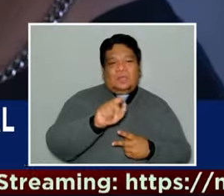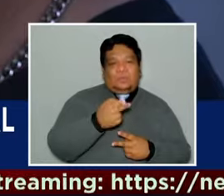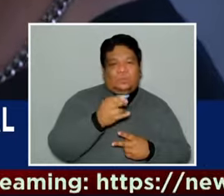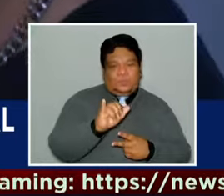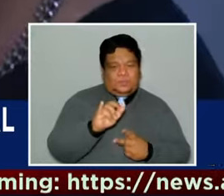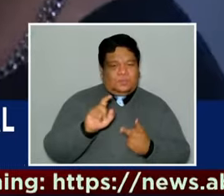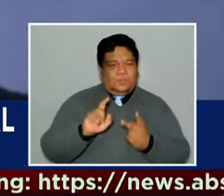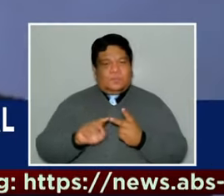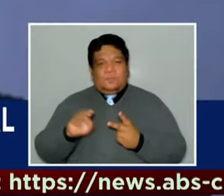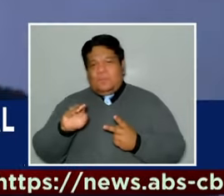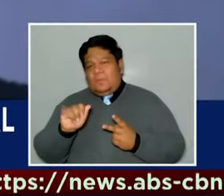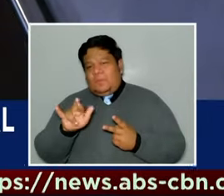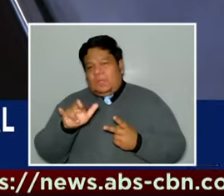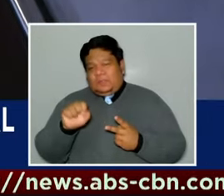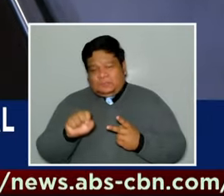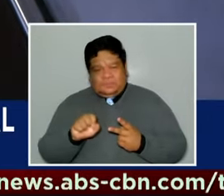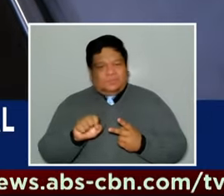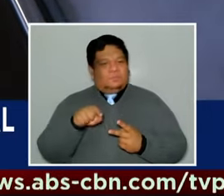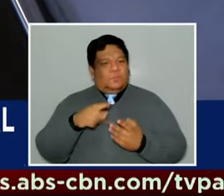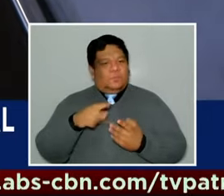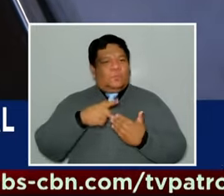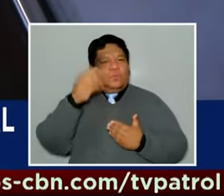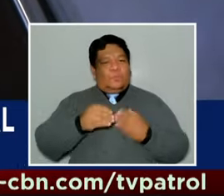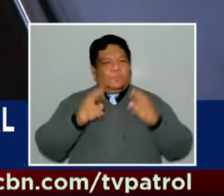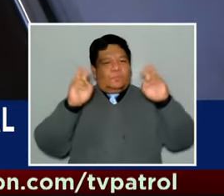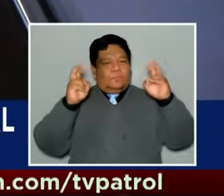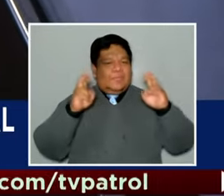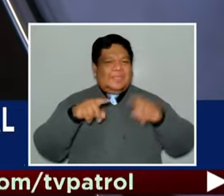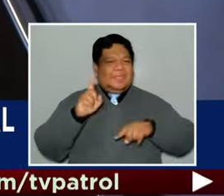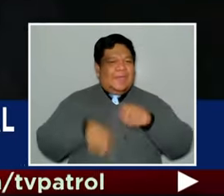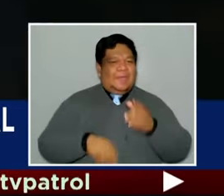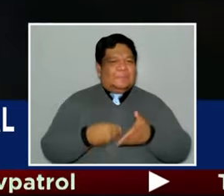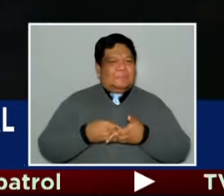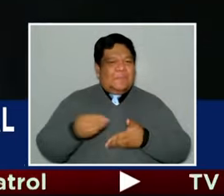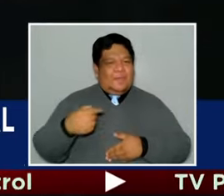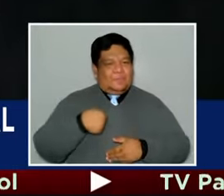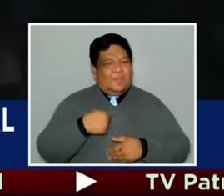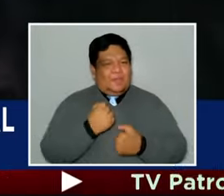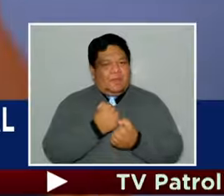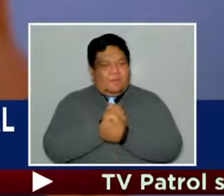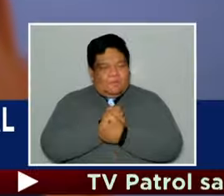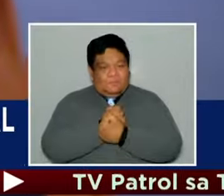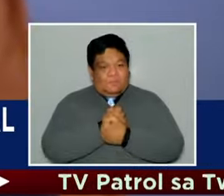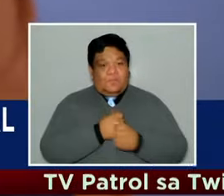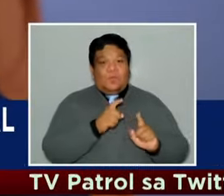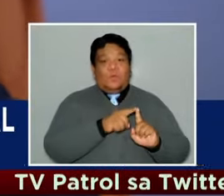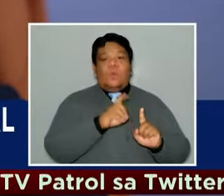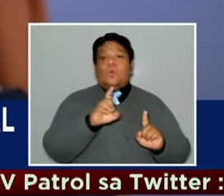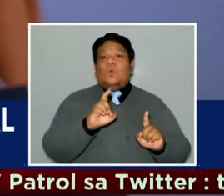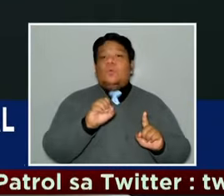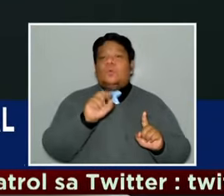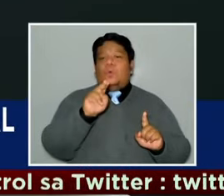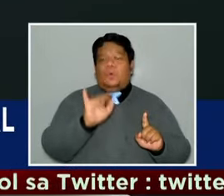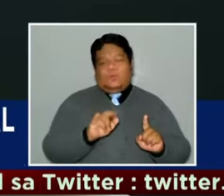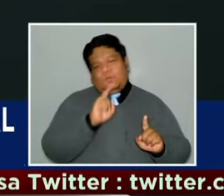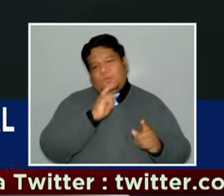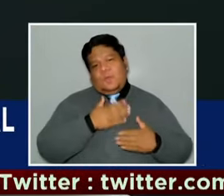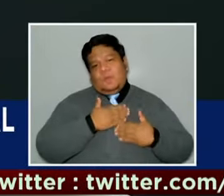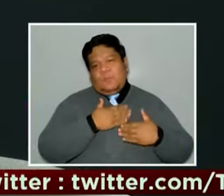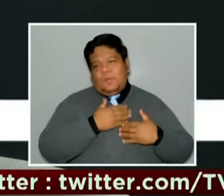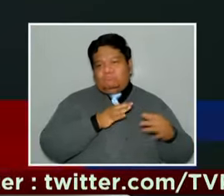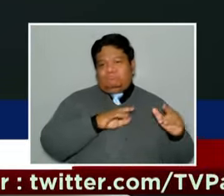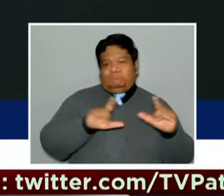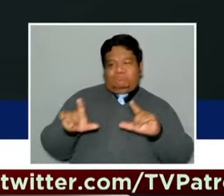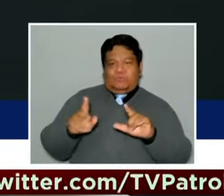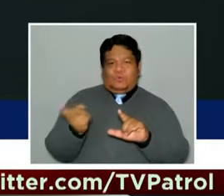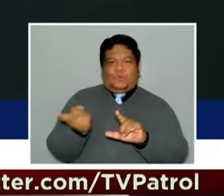sina Snoop at Irene. Kwento ni Donnie Pangilinan, masaya siya na nabibigyan ng spotlight ang dalawa. I love them, that's